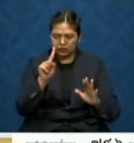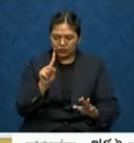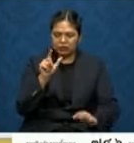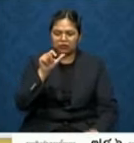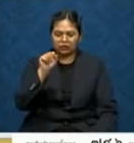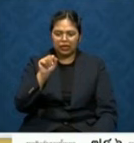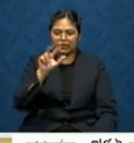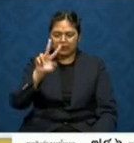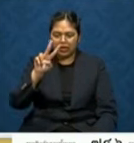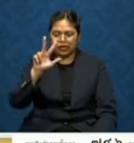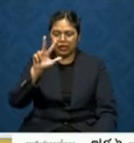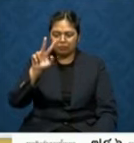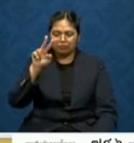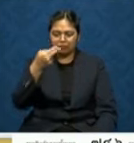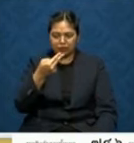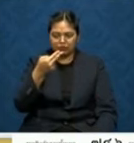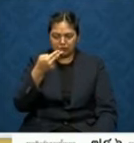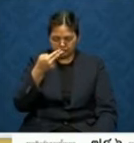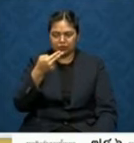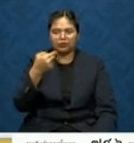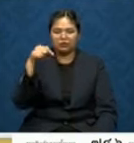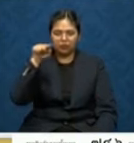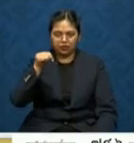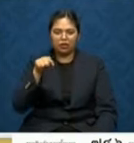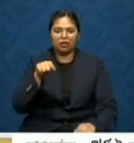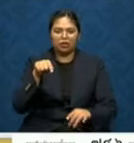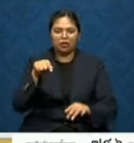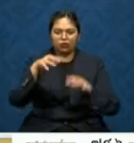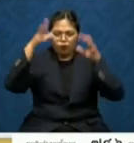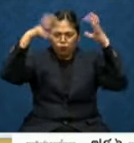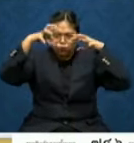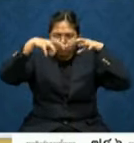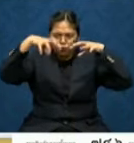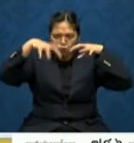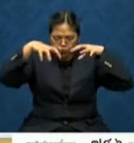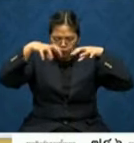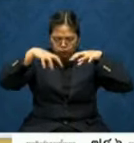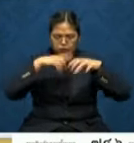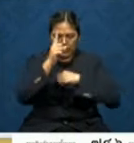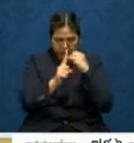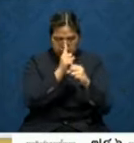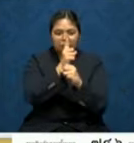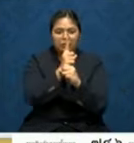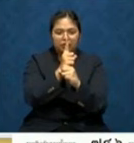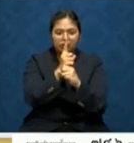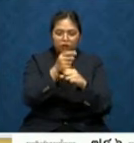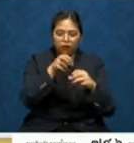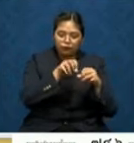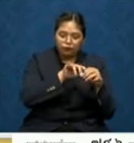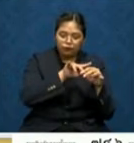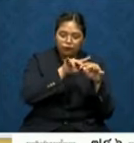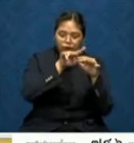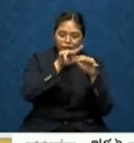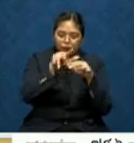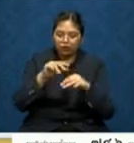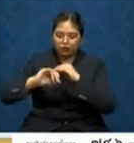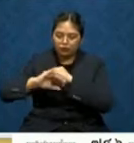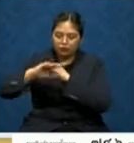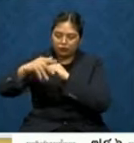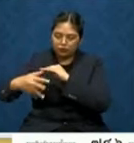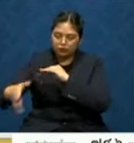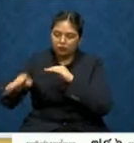133,000ล้านลูกบาศก์เมตรที่ฝนตกมาแต่ละปีเนี่ยจะต้องไหลลงทะเลและมหาสมุทร